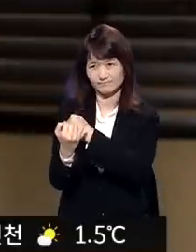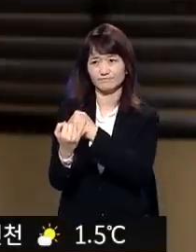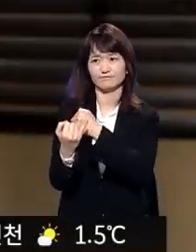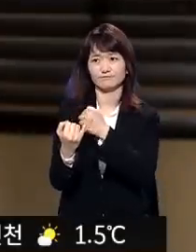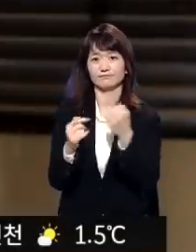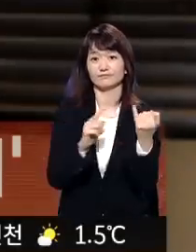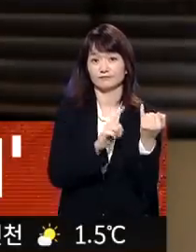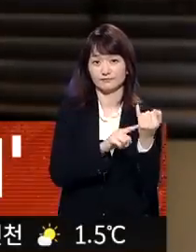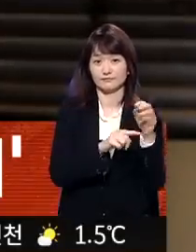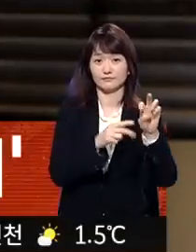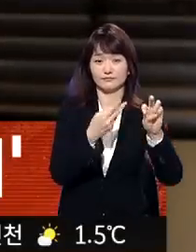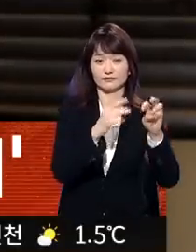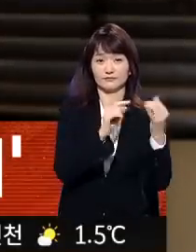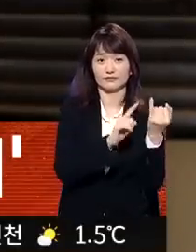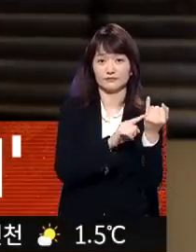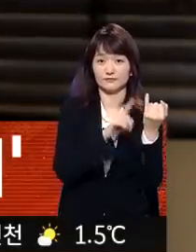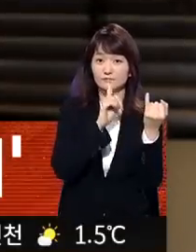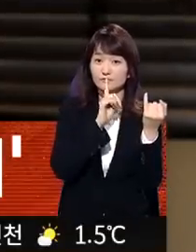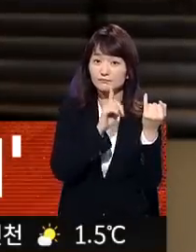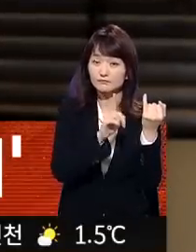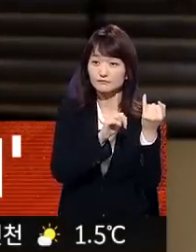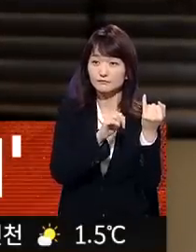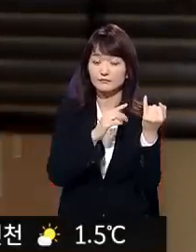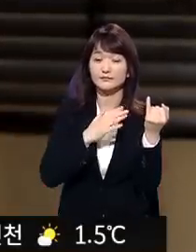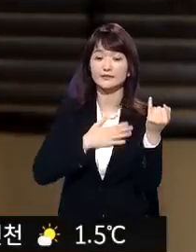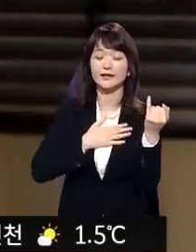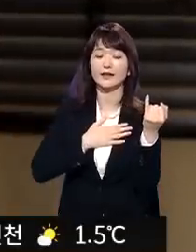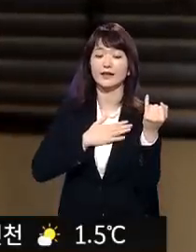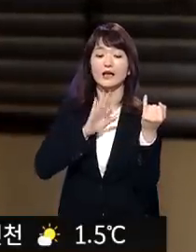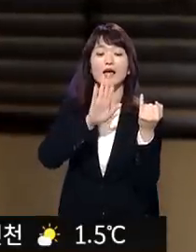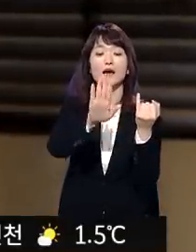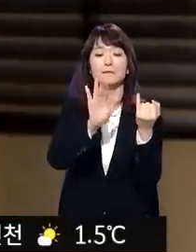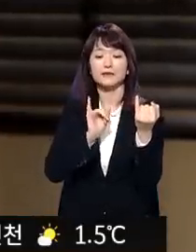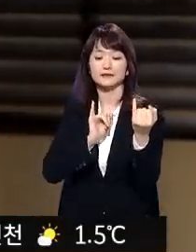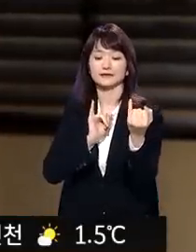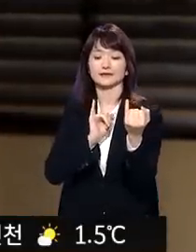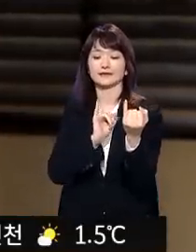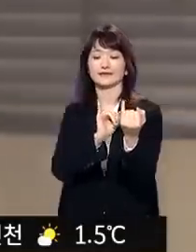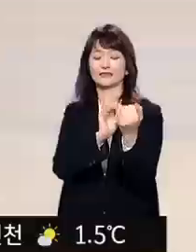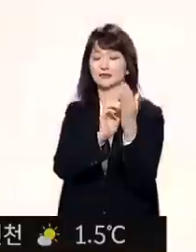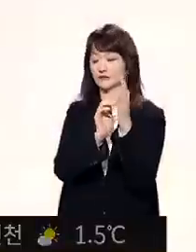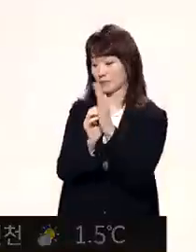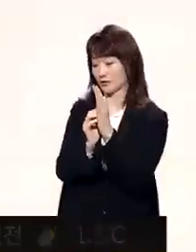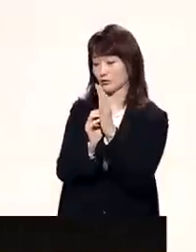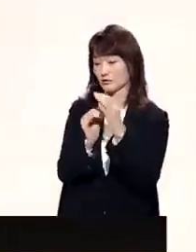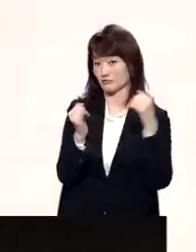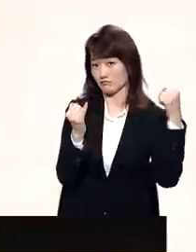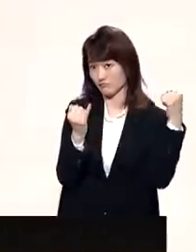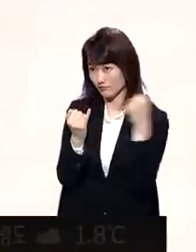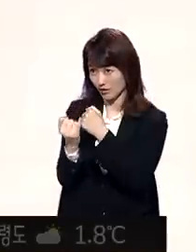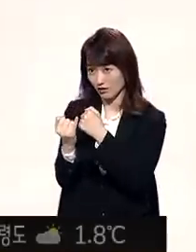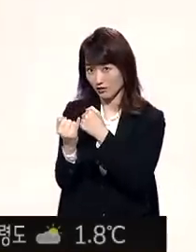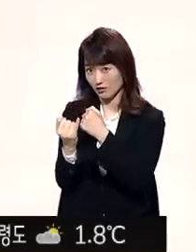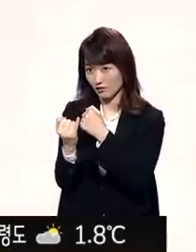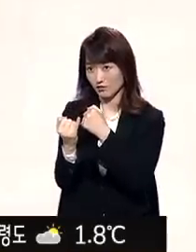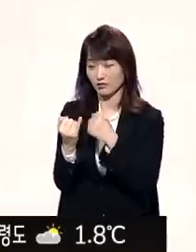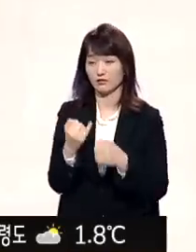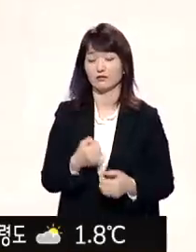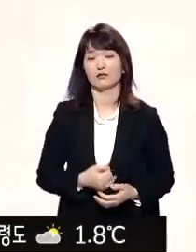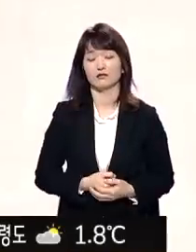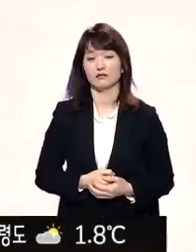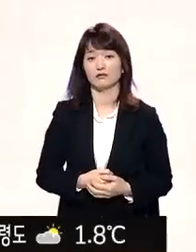이 30대 여성인데요. 주장에 따르면 내 앞에 길을 막고 있었기 때문에 폭행을 했다라고 이렇게 주장을